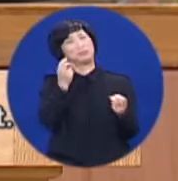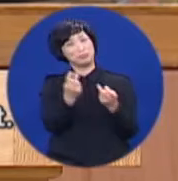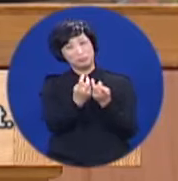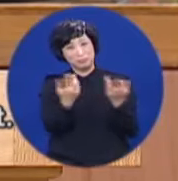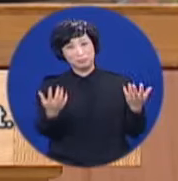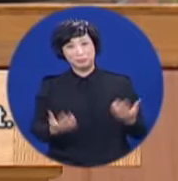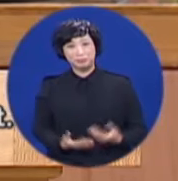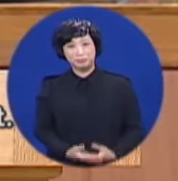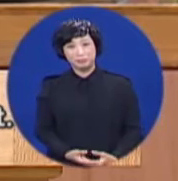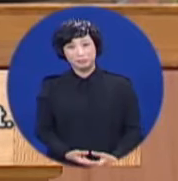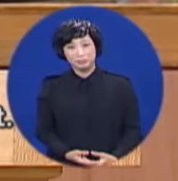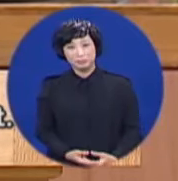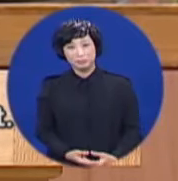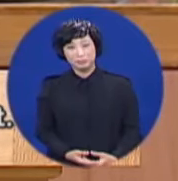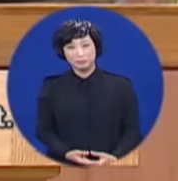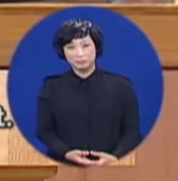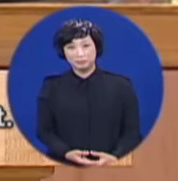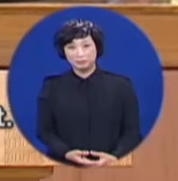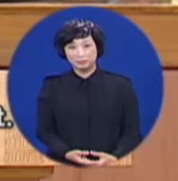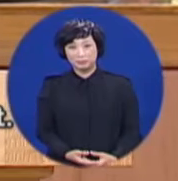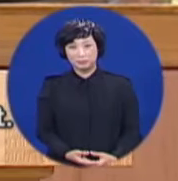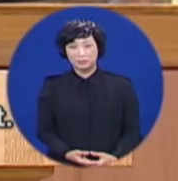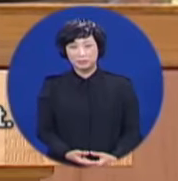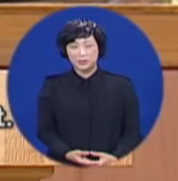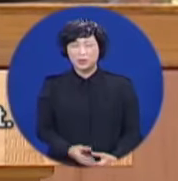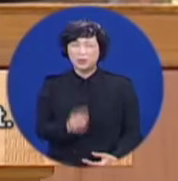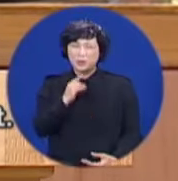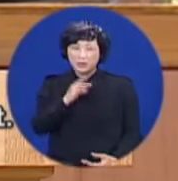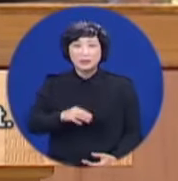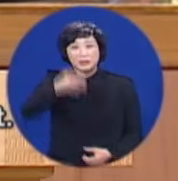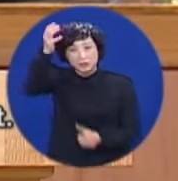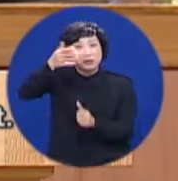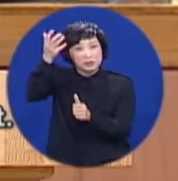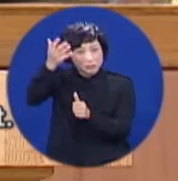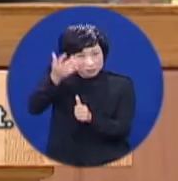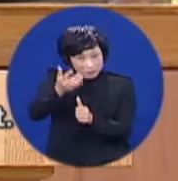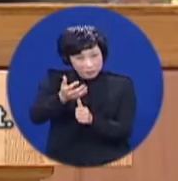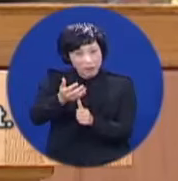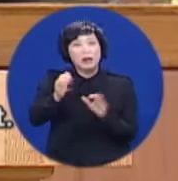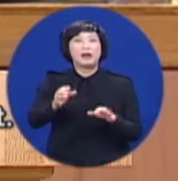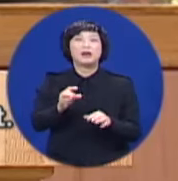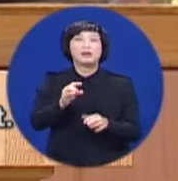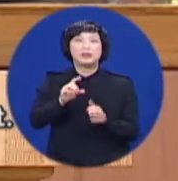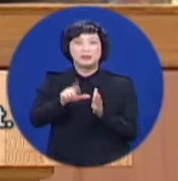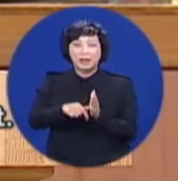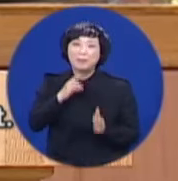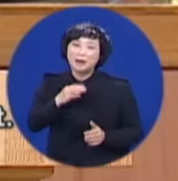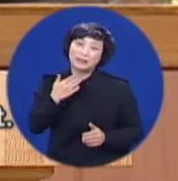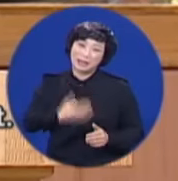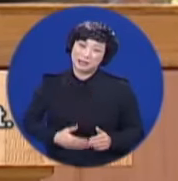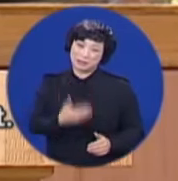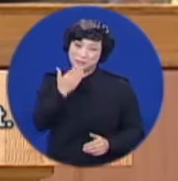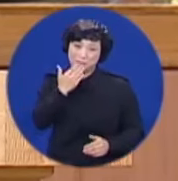없어요. 그러니까 오직 성령으로만 알도록 돼